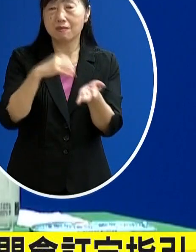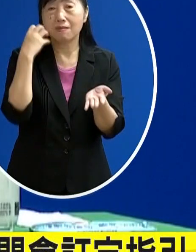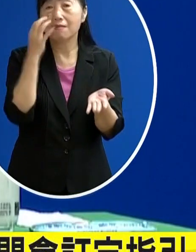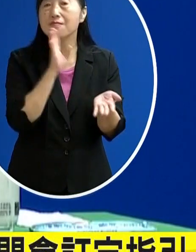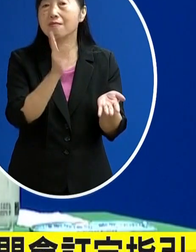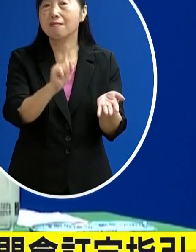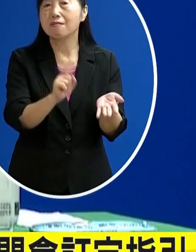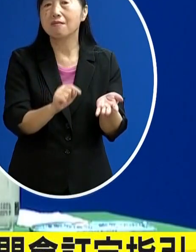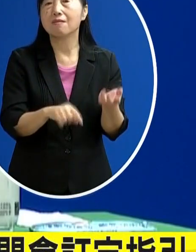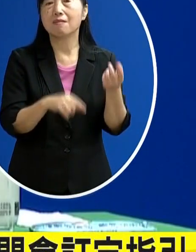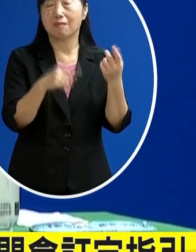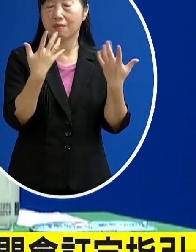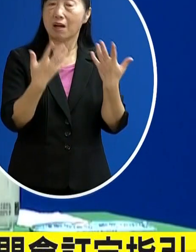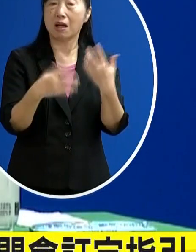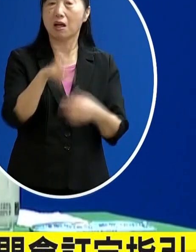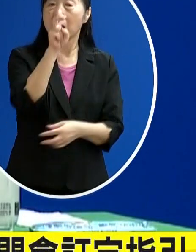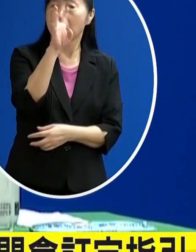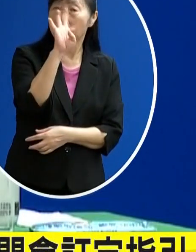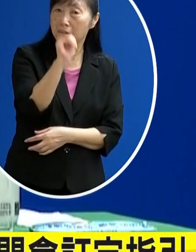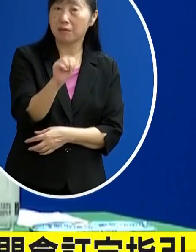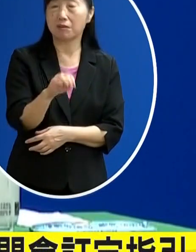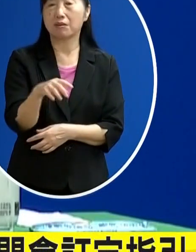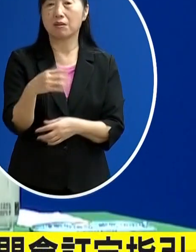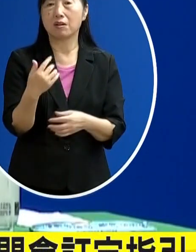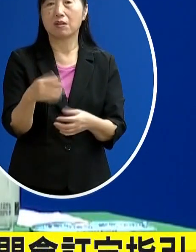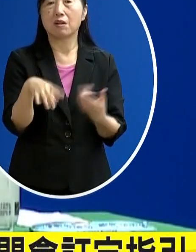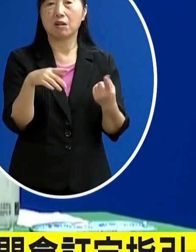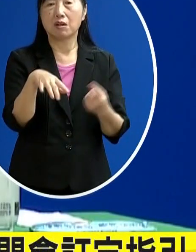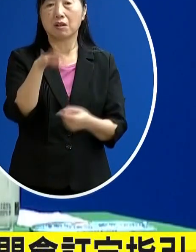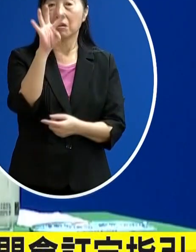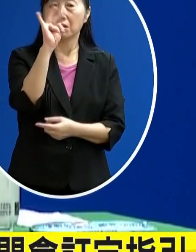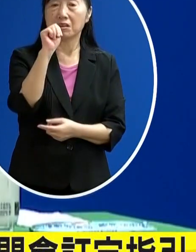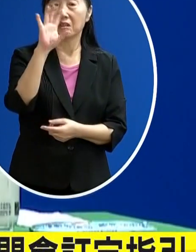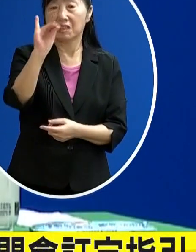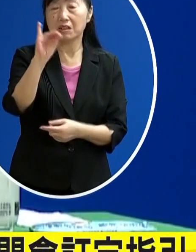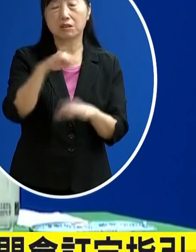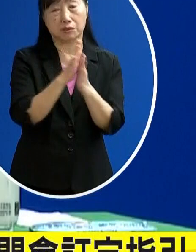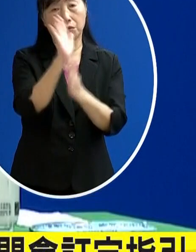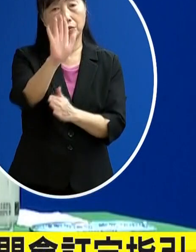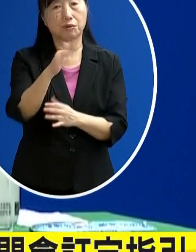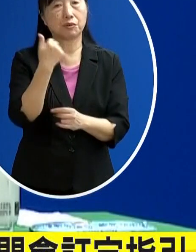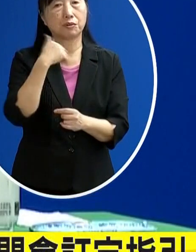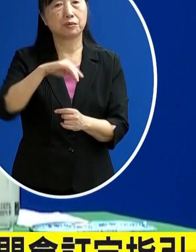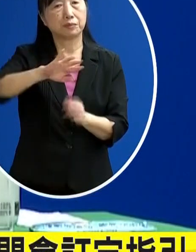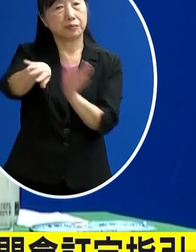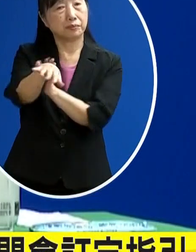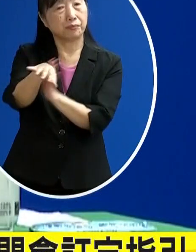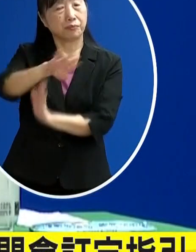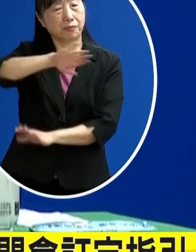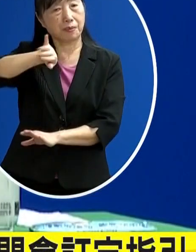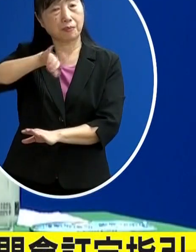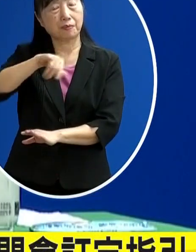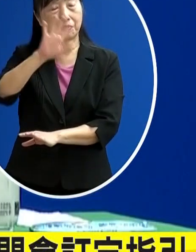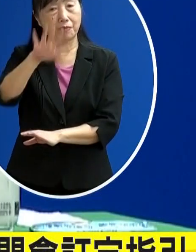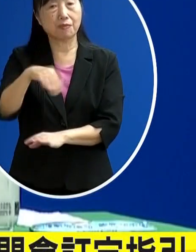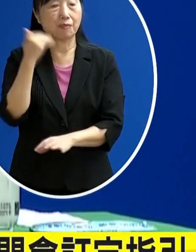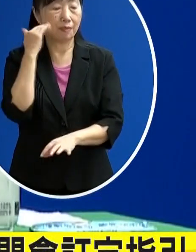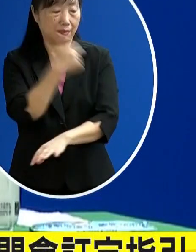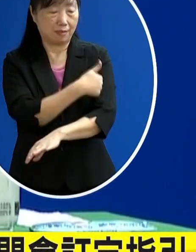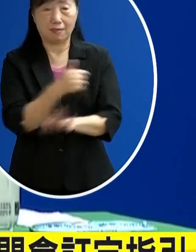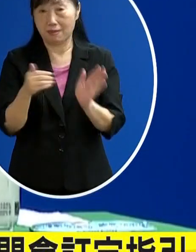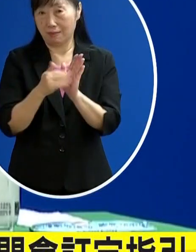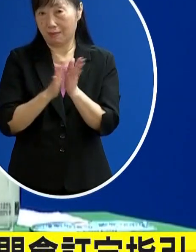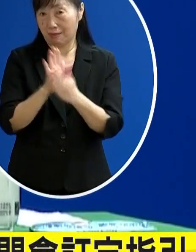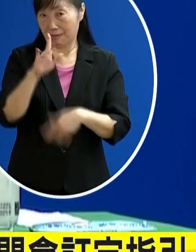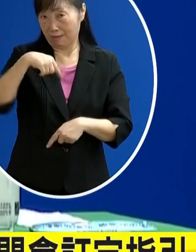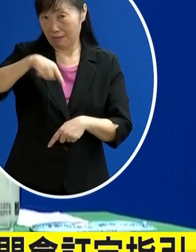2位数到4位数都有大家可以注意的是最右边的这一栏， 其实很重要，就是说你打完疫苗之后去